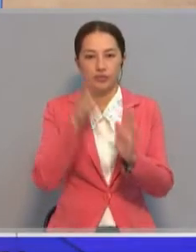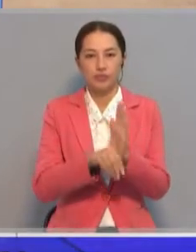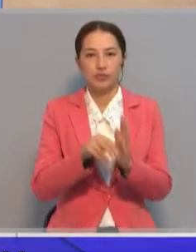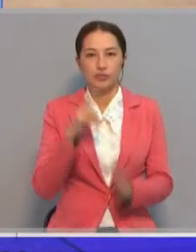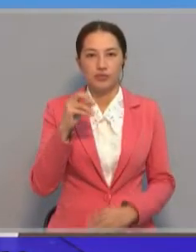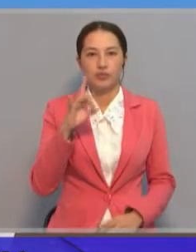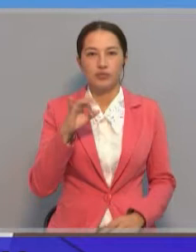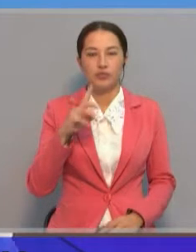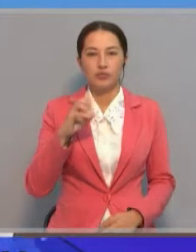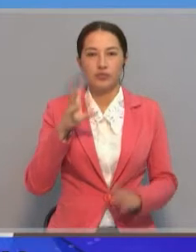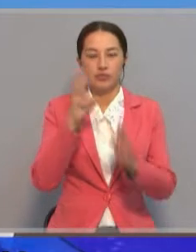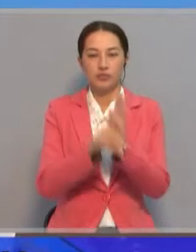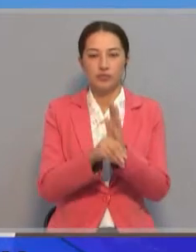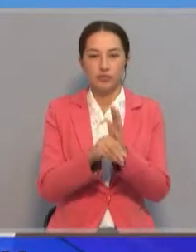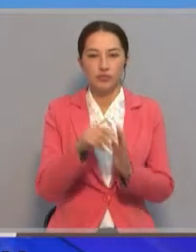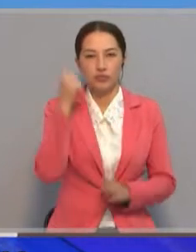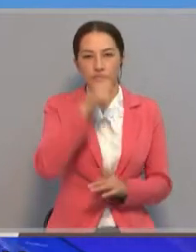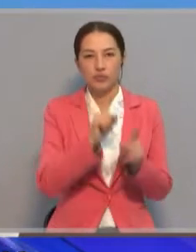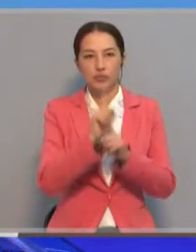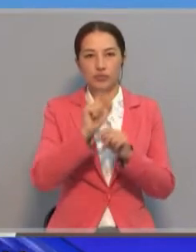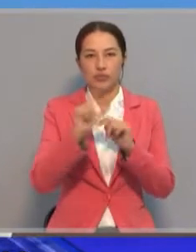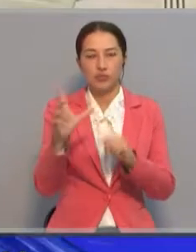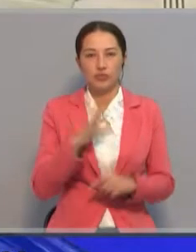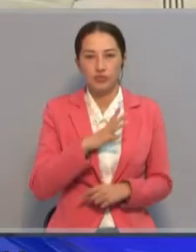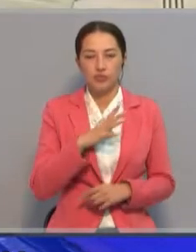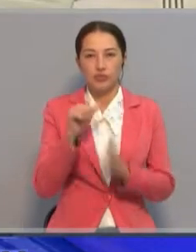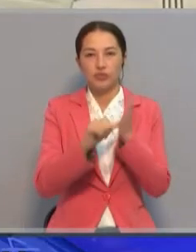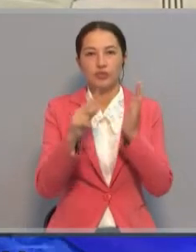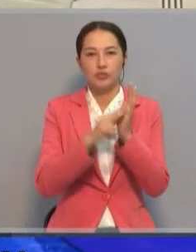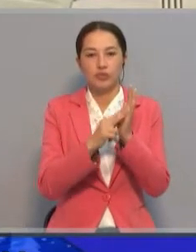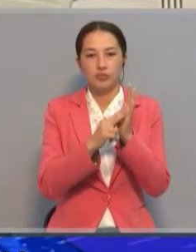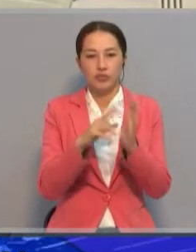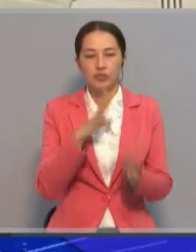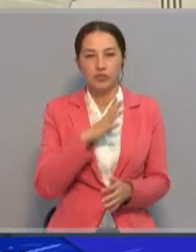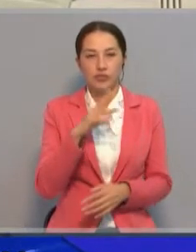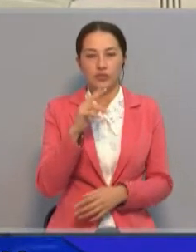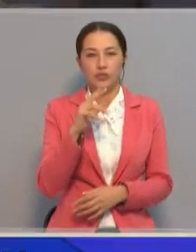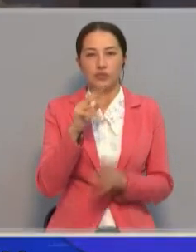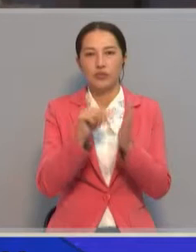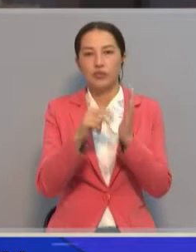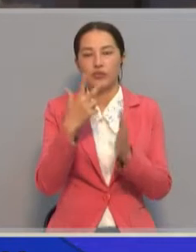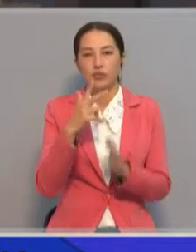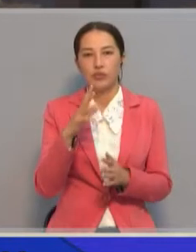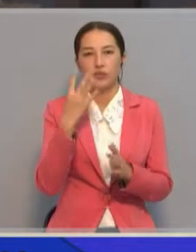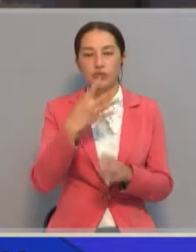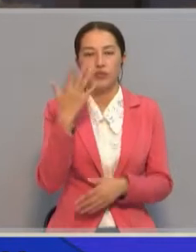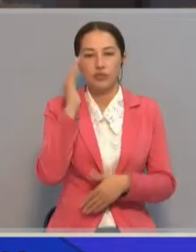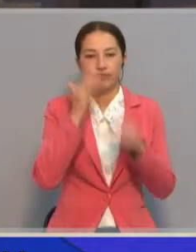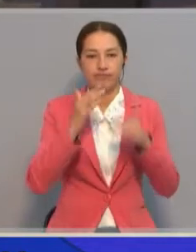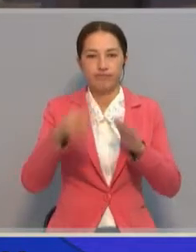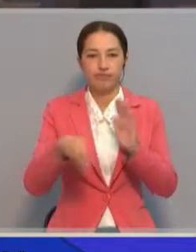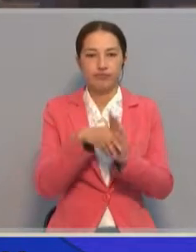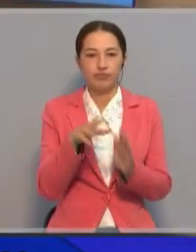департамент басшысының бірінші орынбасары жыл басынан бері 63 қылмыс анықталған атап өтті. Олардың 45-і сыбайлас жемқорлық